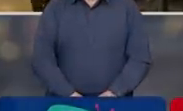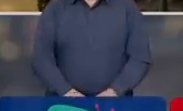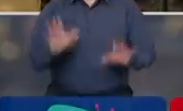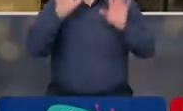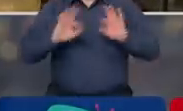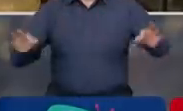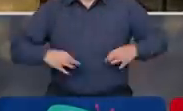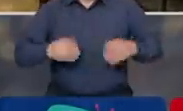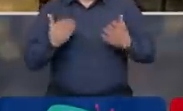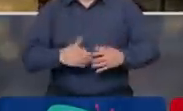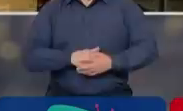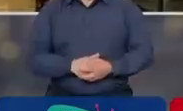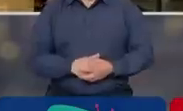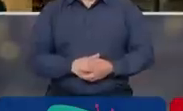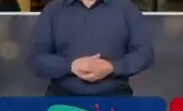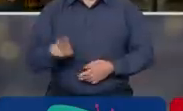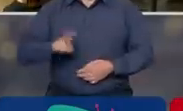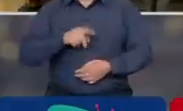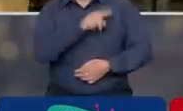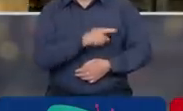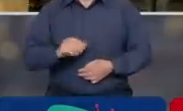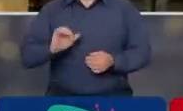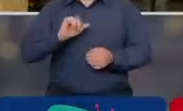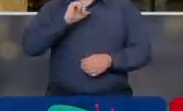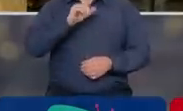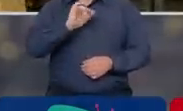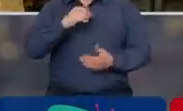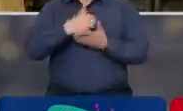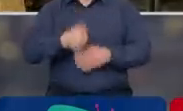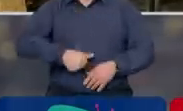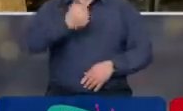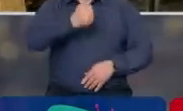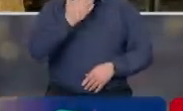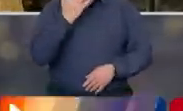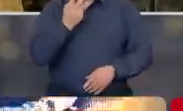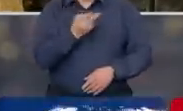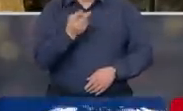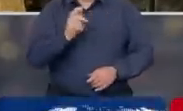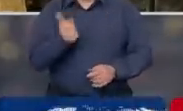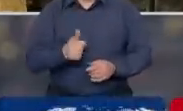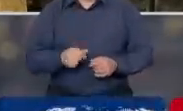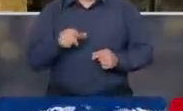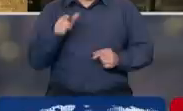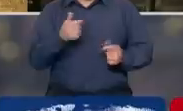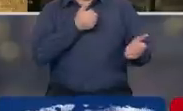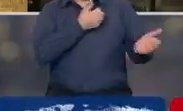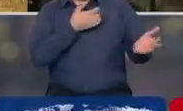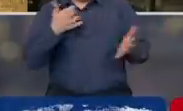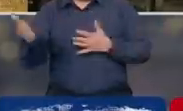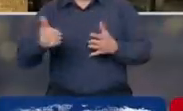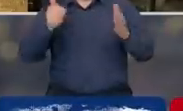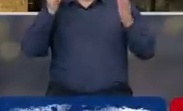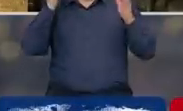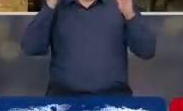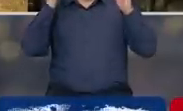szanowni państwo jak powiedział pan minister i pan wojewoda na na tą chwilę pożary mamy objęte 6